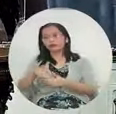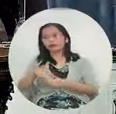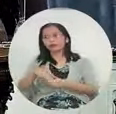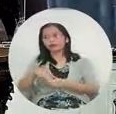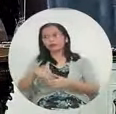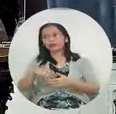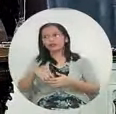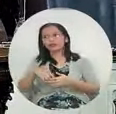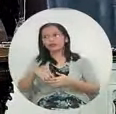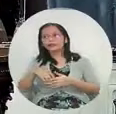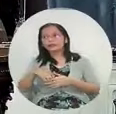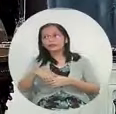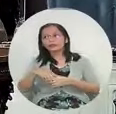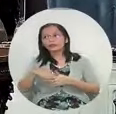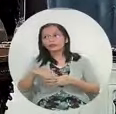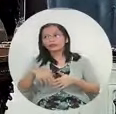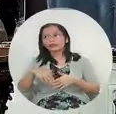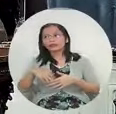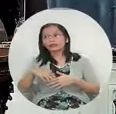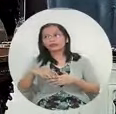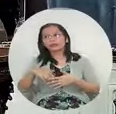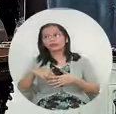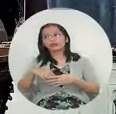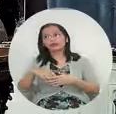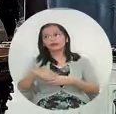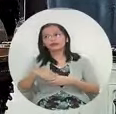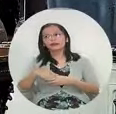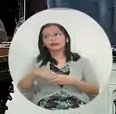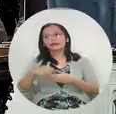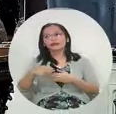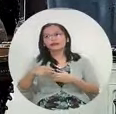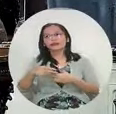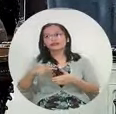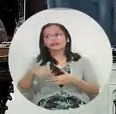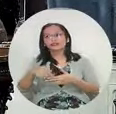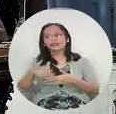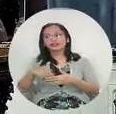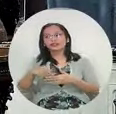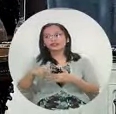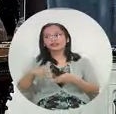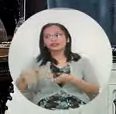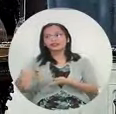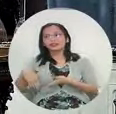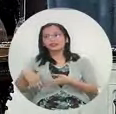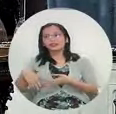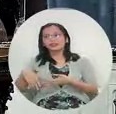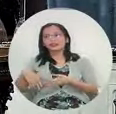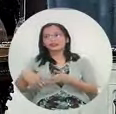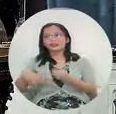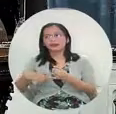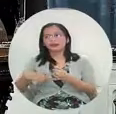ma-intonsis ta sa kuhan sa pastorate na kay makatudlo ta. Tanawa na.